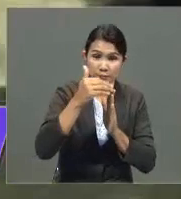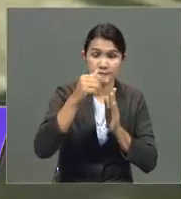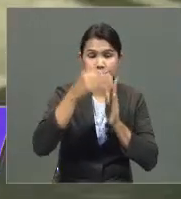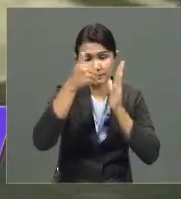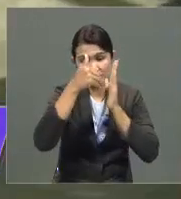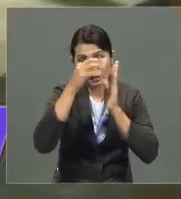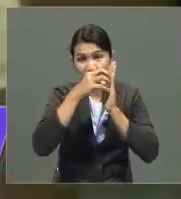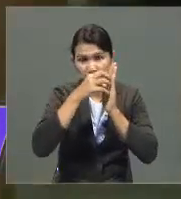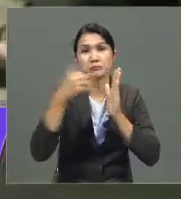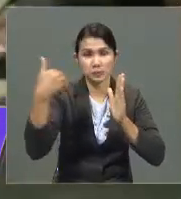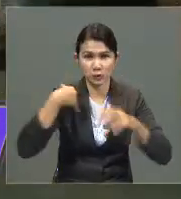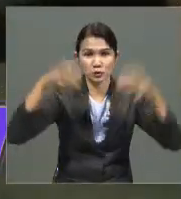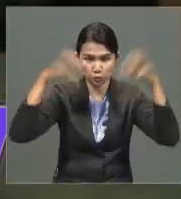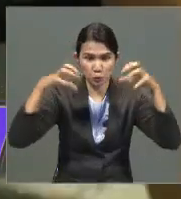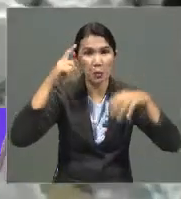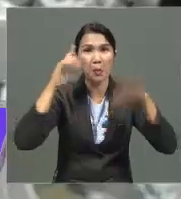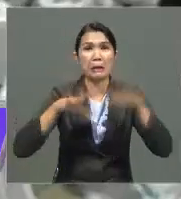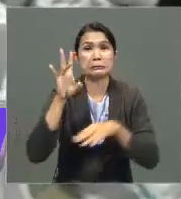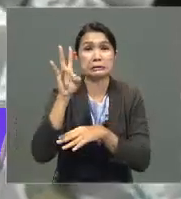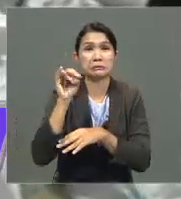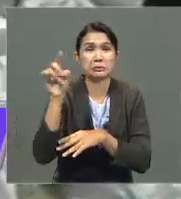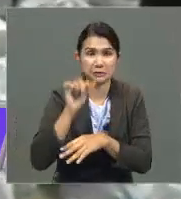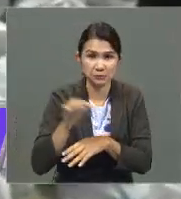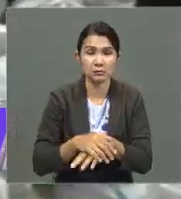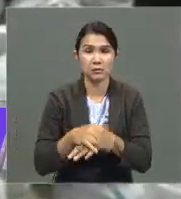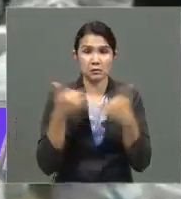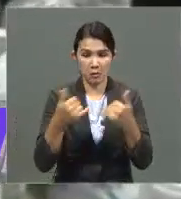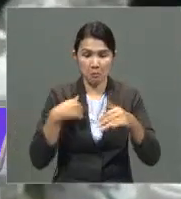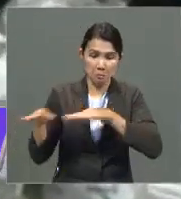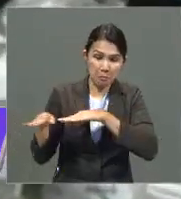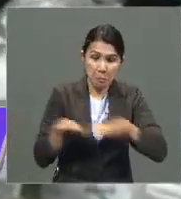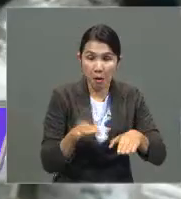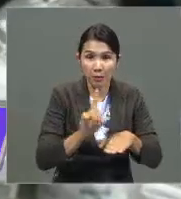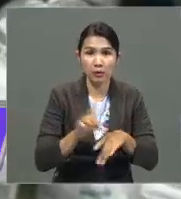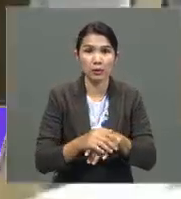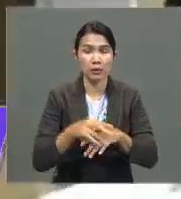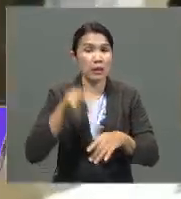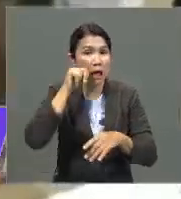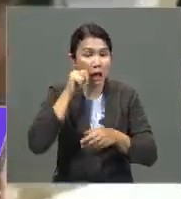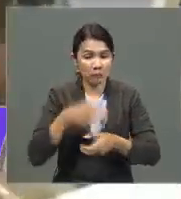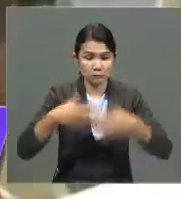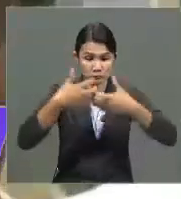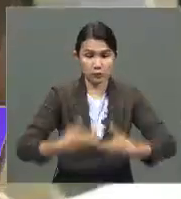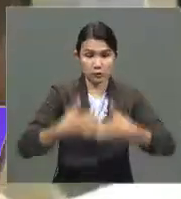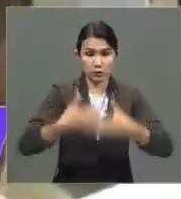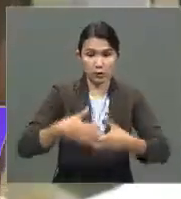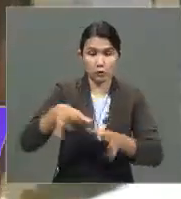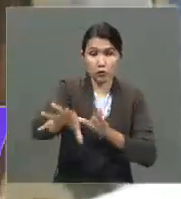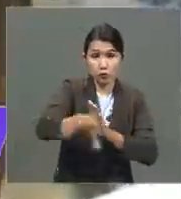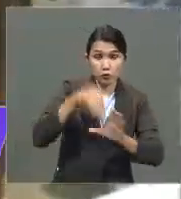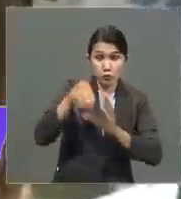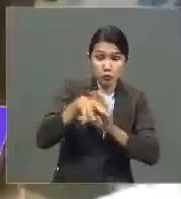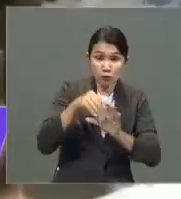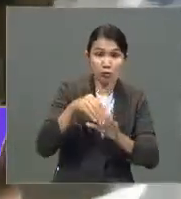ตอนล่างเองนั้นยังมีฝนตกกว่า 70%ดังนั้นการตั้งรับนะครับไม่ว่าจะเป็นการตั้งเครื่องสูบน้ำออกจากพื้นที่ชั้นของเมือง